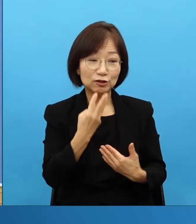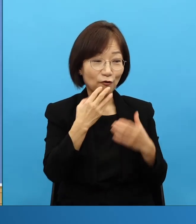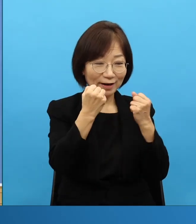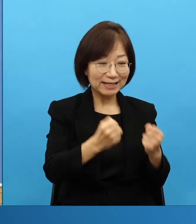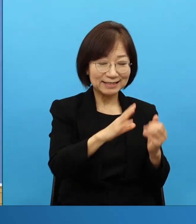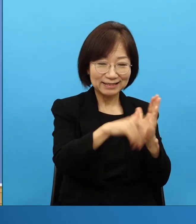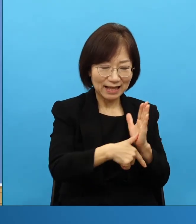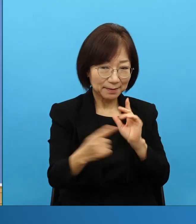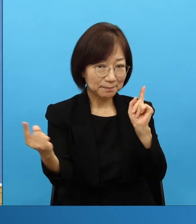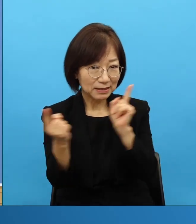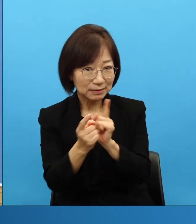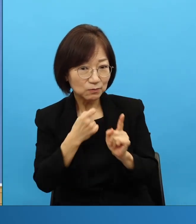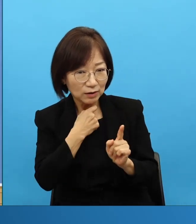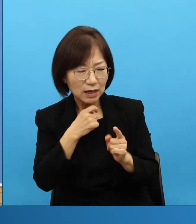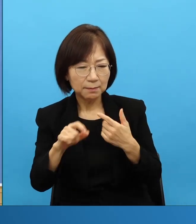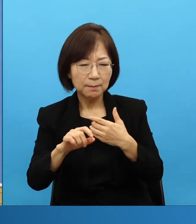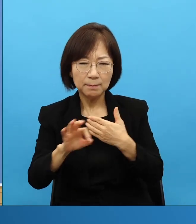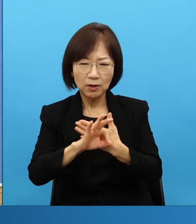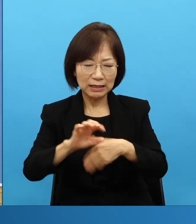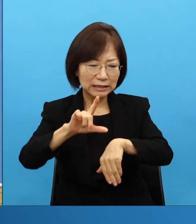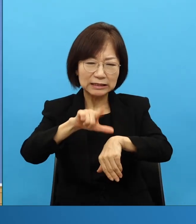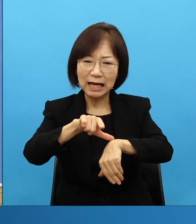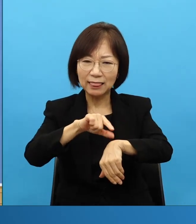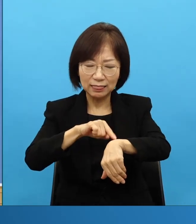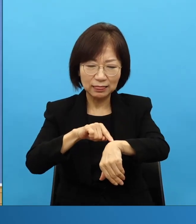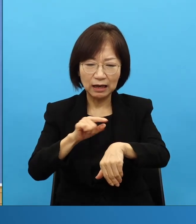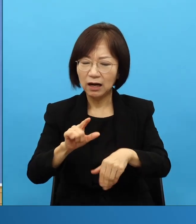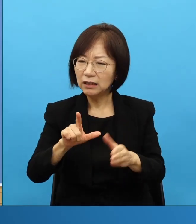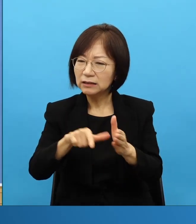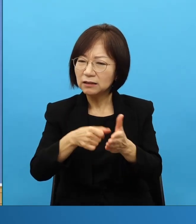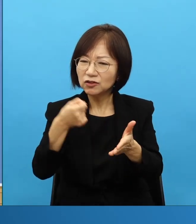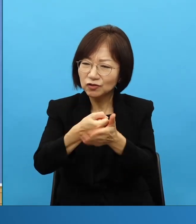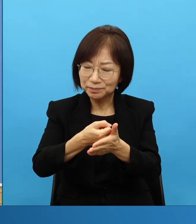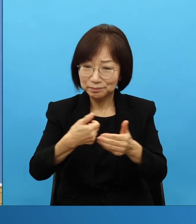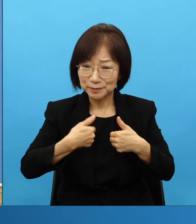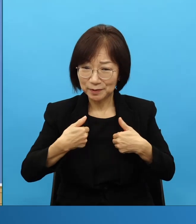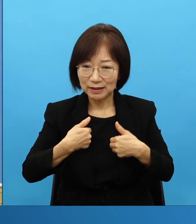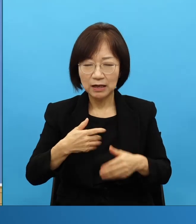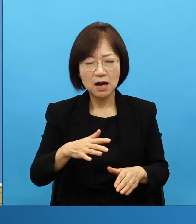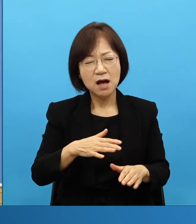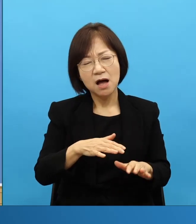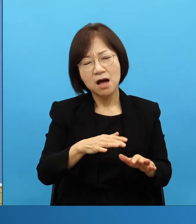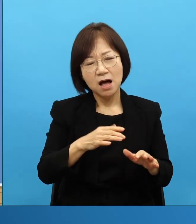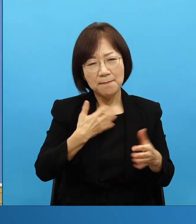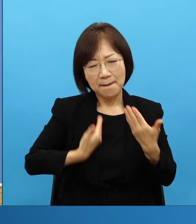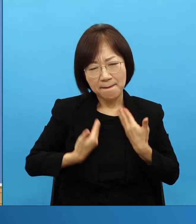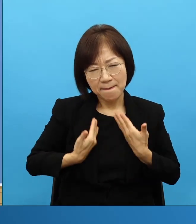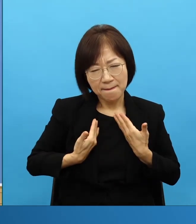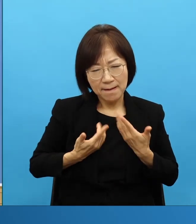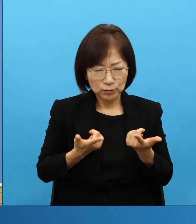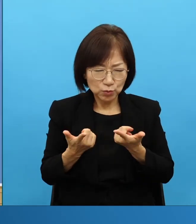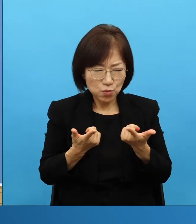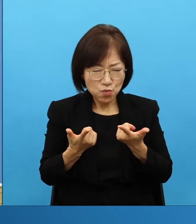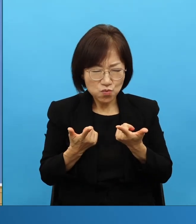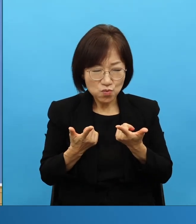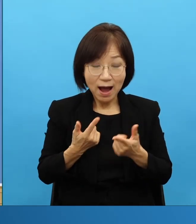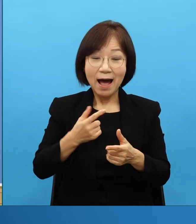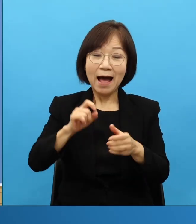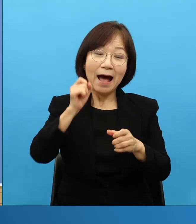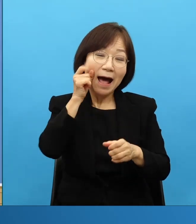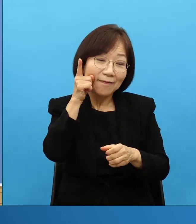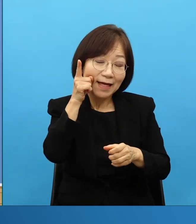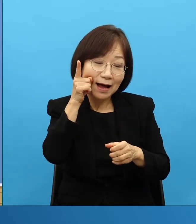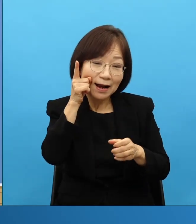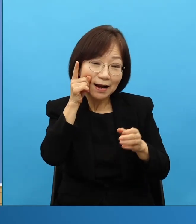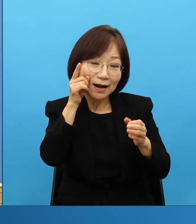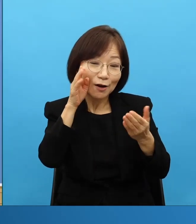the nation. So while I'm in Seoul, I have to pick a location and a date. 한 달 만에 딱 이제 정해서 만났어요. And so we had set up a date in about a